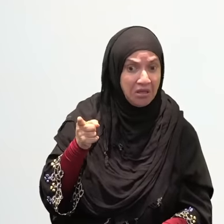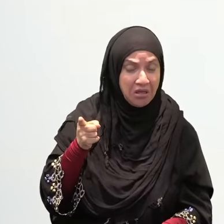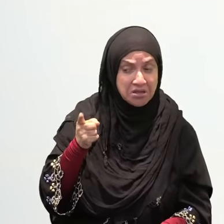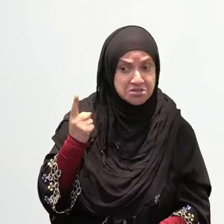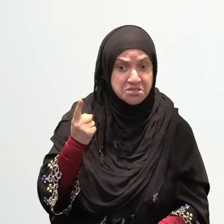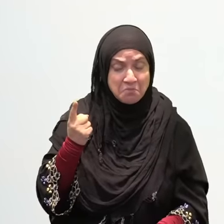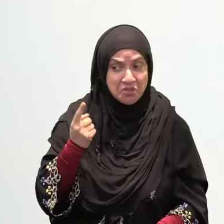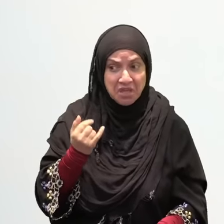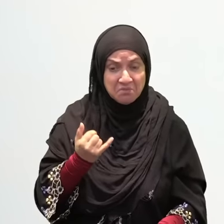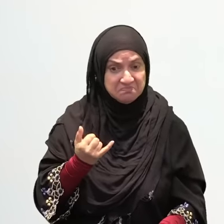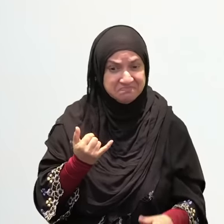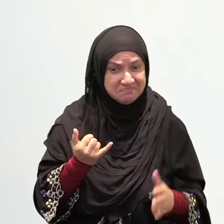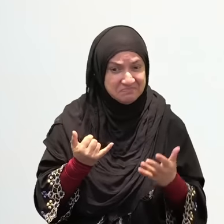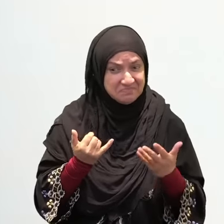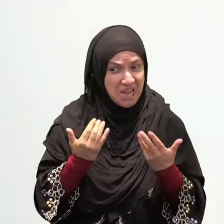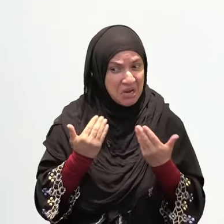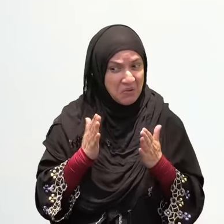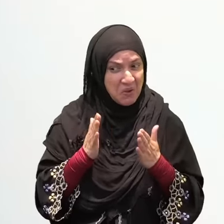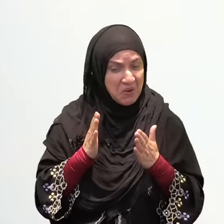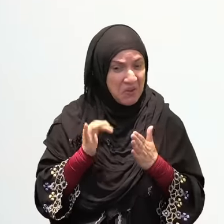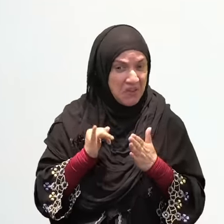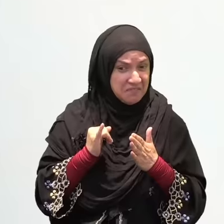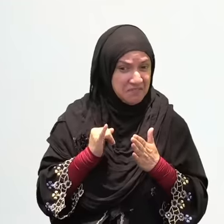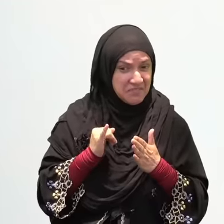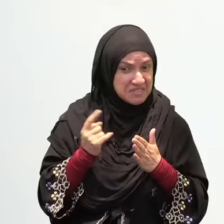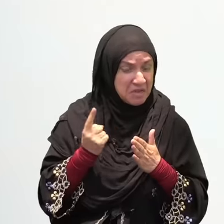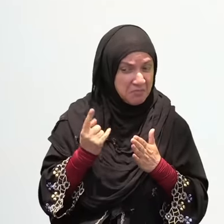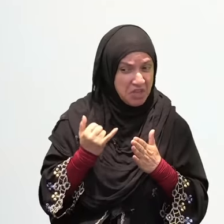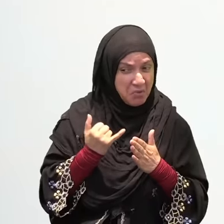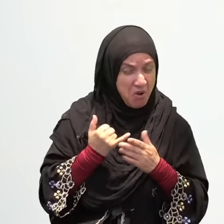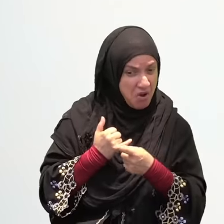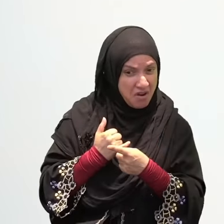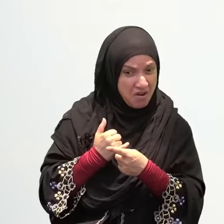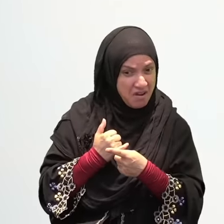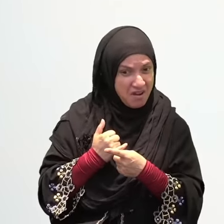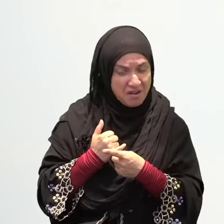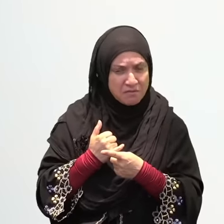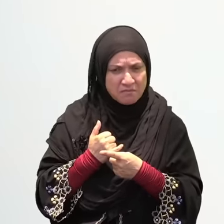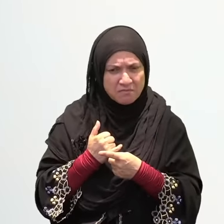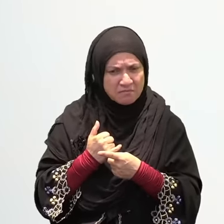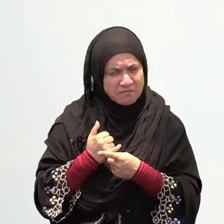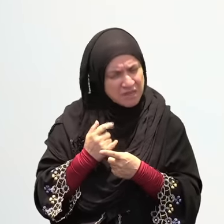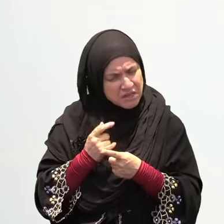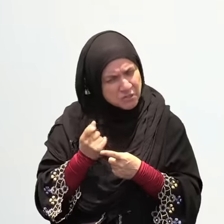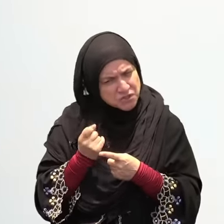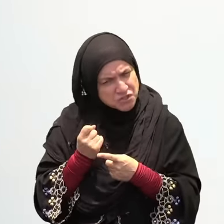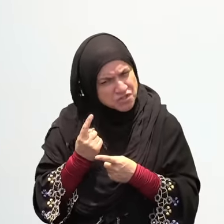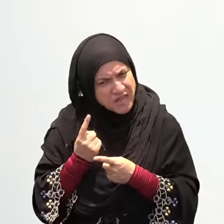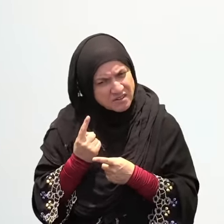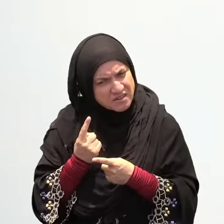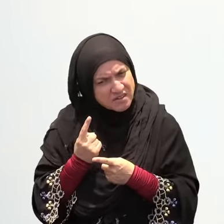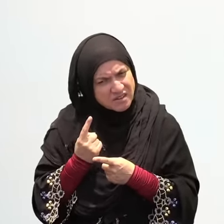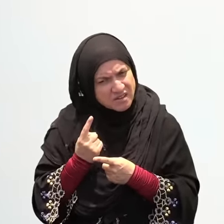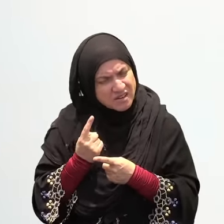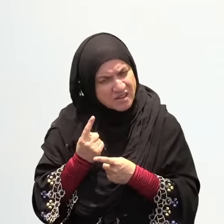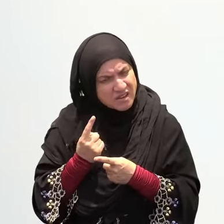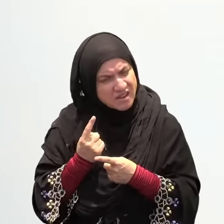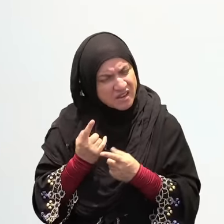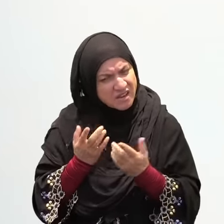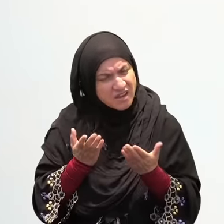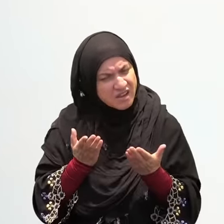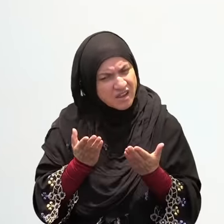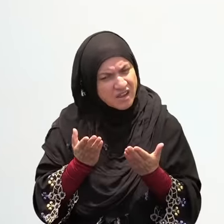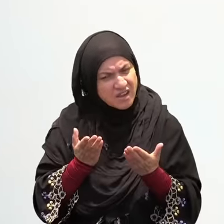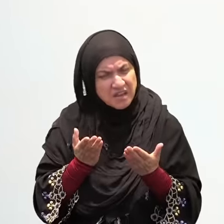you're Uthman. Assume you might be the guy holding the sword that doesn't realize that you are harming someone. أَن تُصِيبُوا قَوْمًا